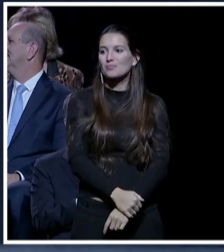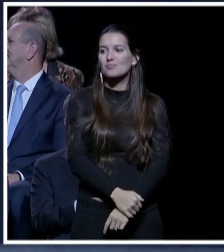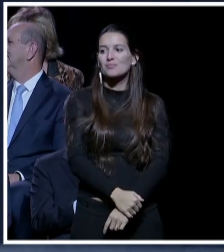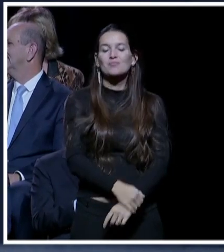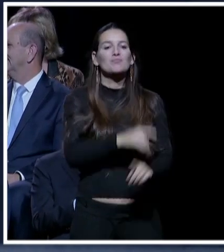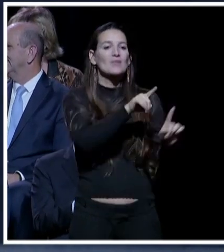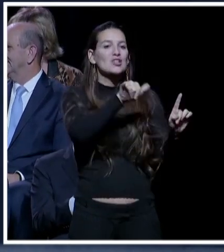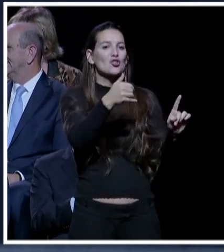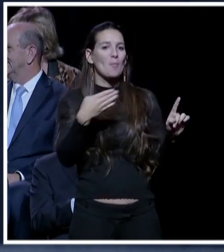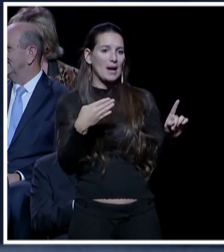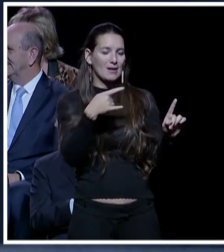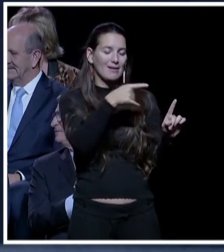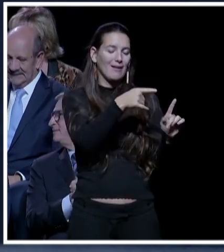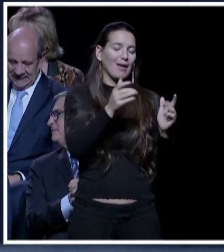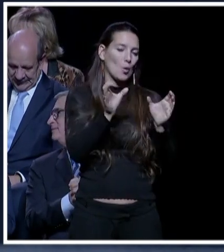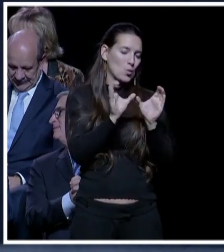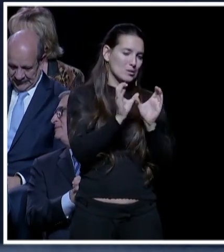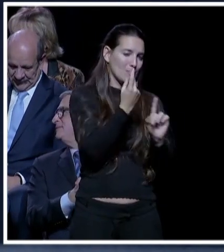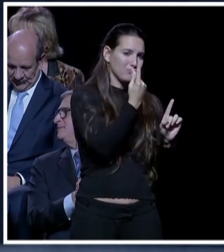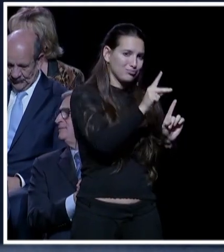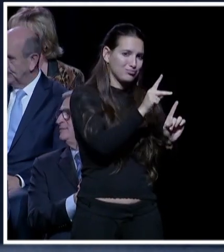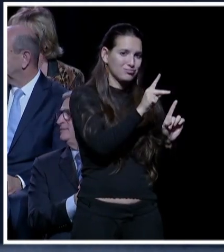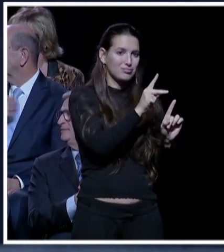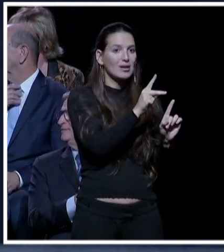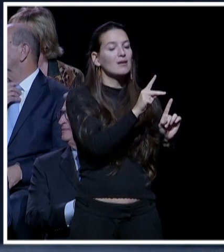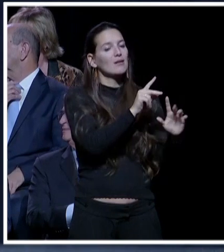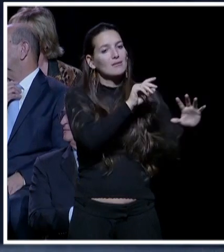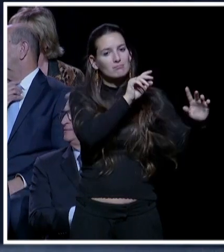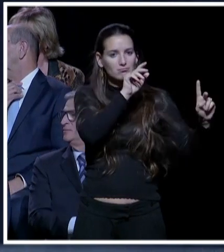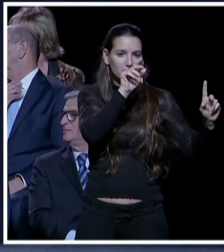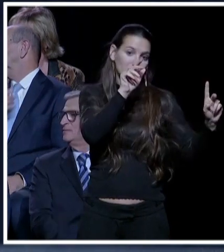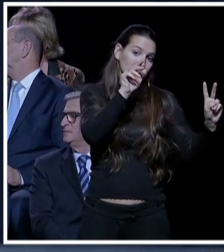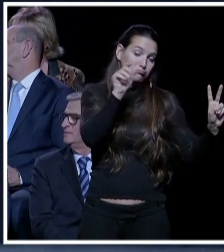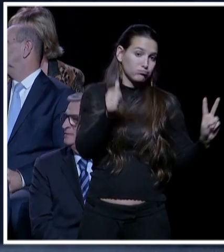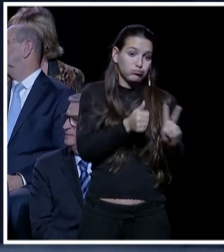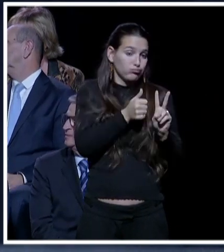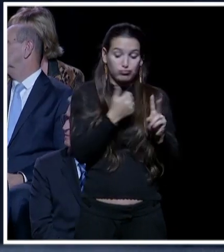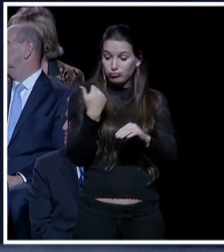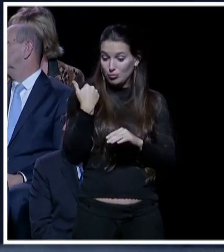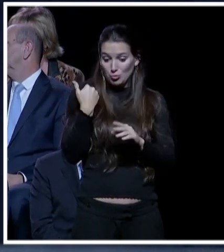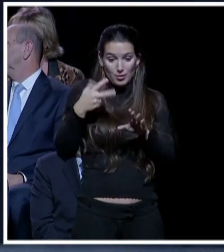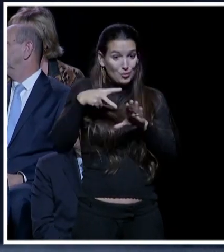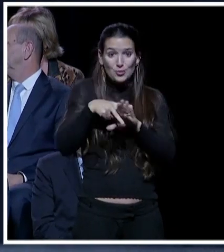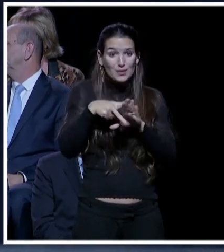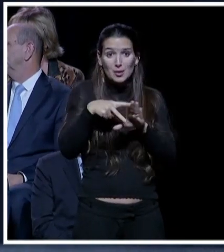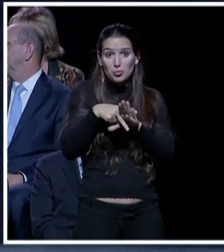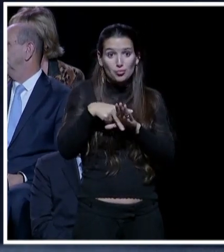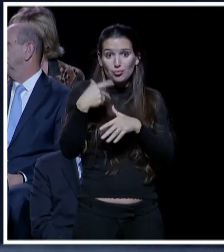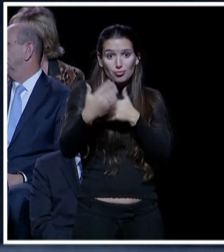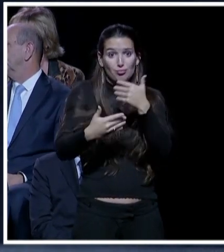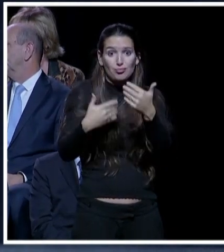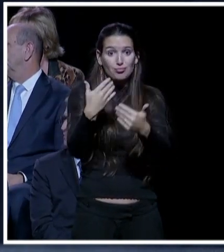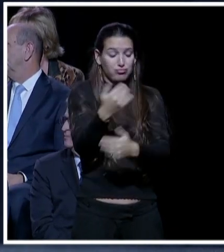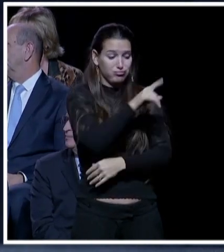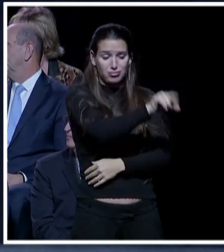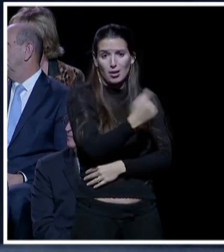Jean-Marc et son cousin, j'en parlerai tout à l'heure, ont été à mes côtés depuis le début de mon engagement dans cette merveilleuse